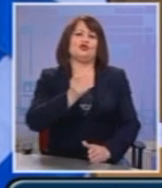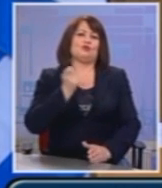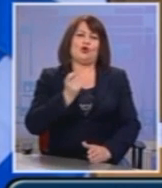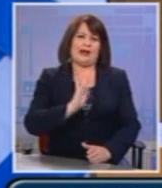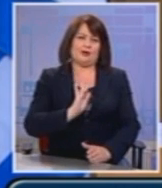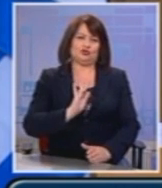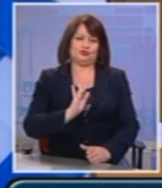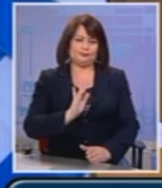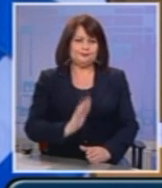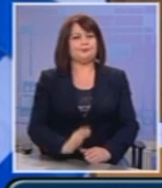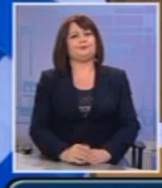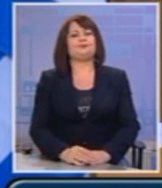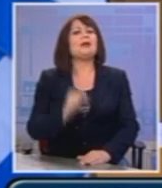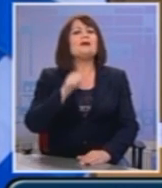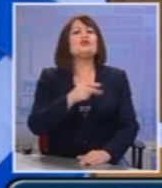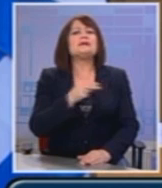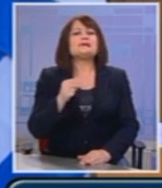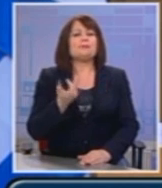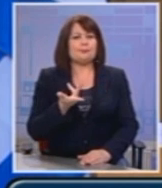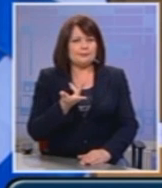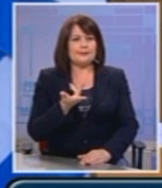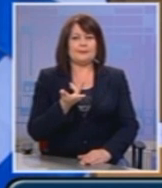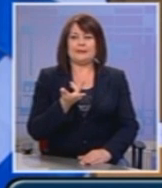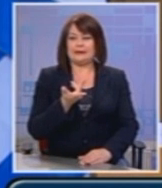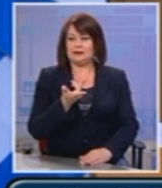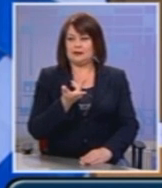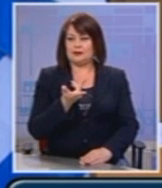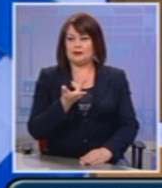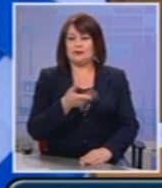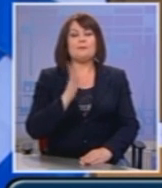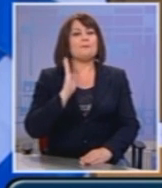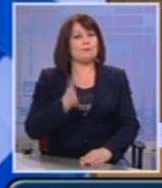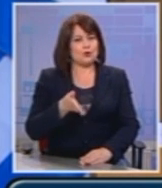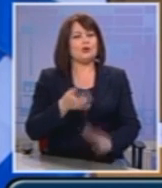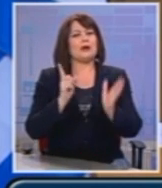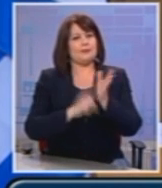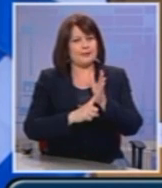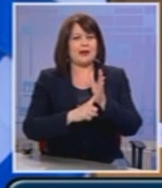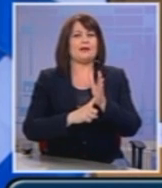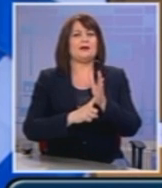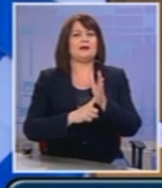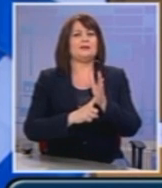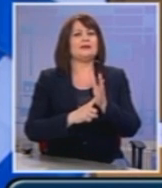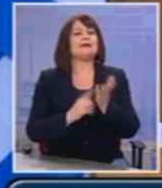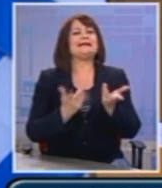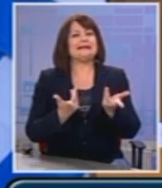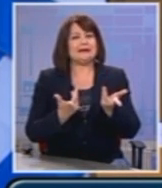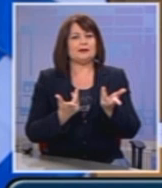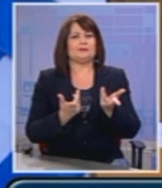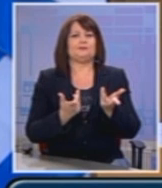γεγονός το οποίο σημαίνει ότι μπορεί και πρέπει να αποτελέσει